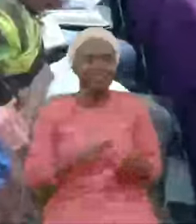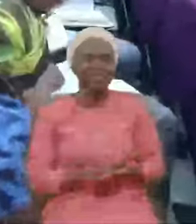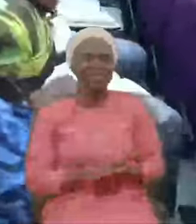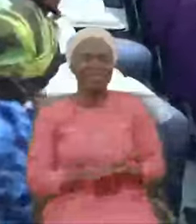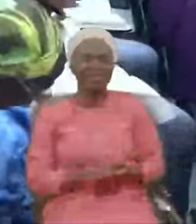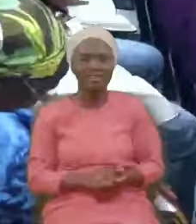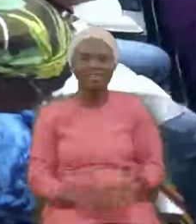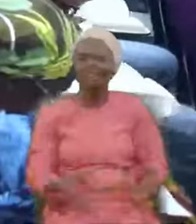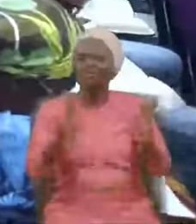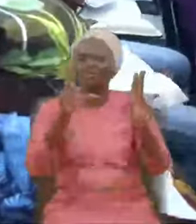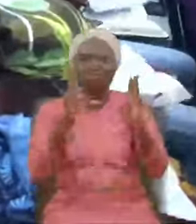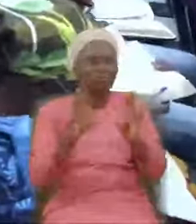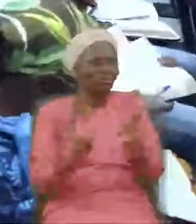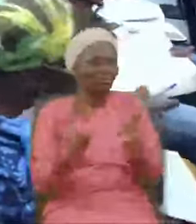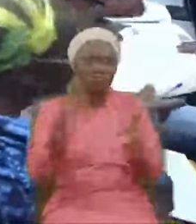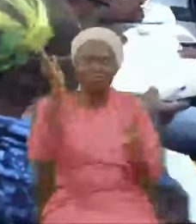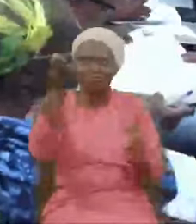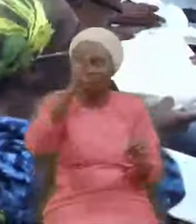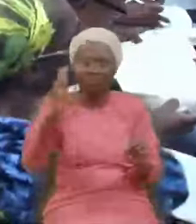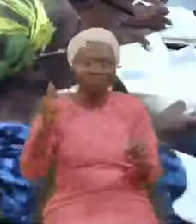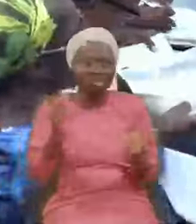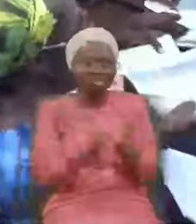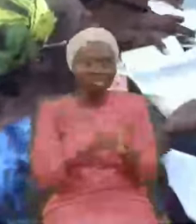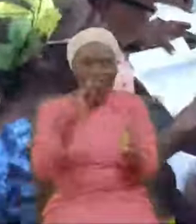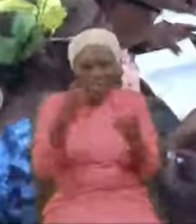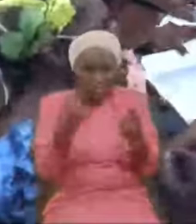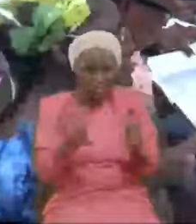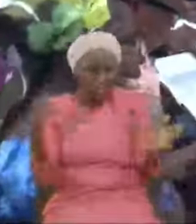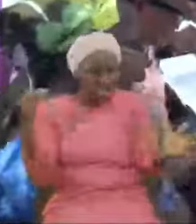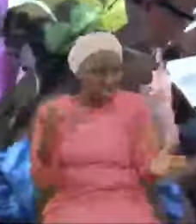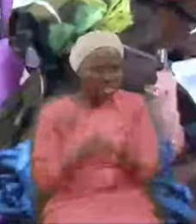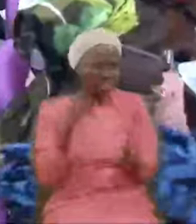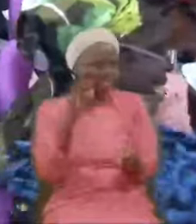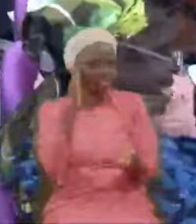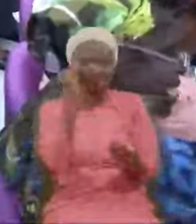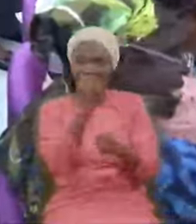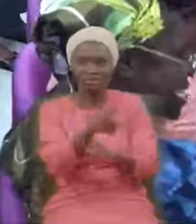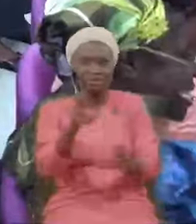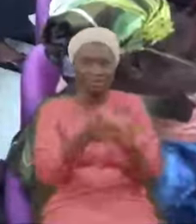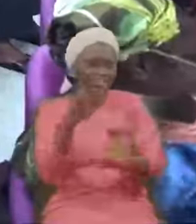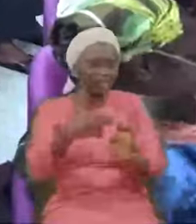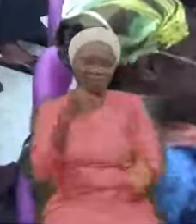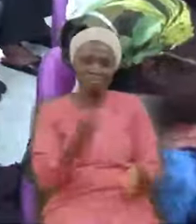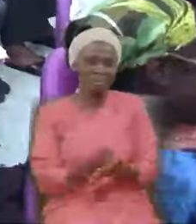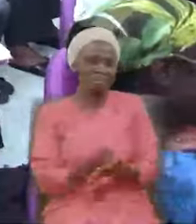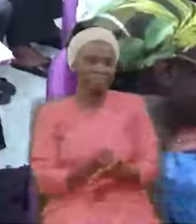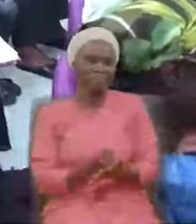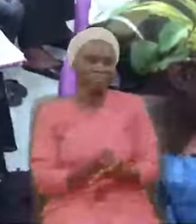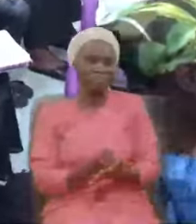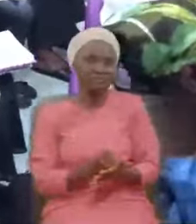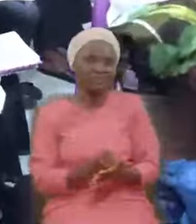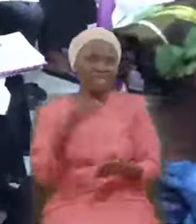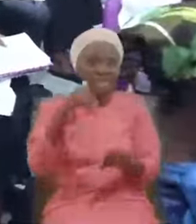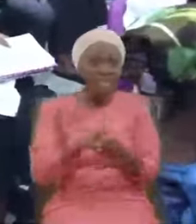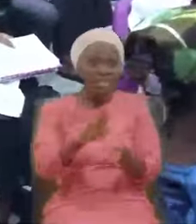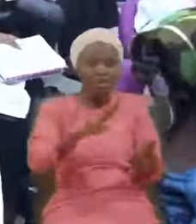à cause de toi, à cause de moi. Toute arme forgée contre moi sera sans effet. Dans